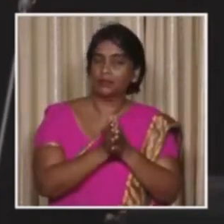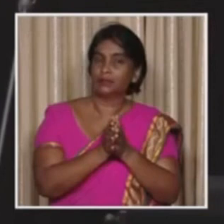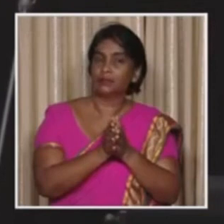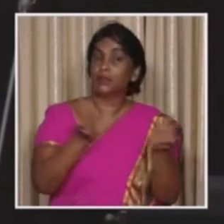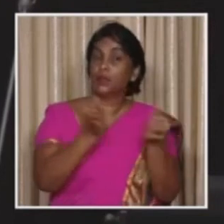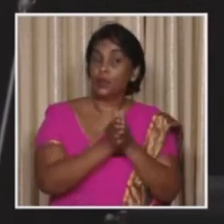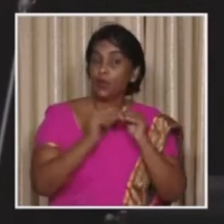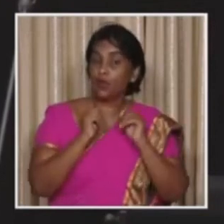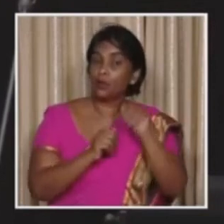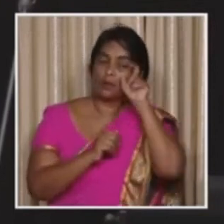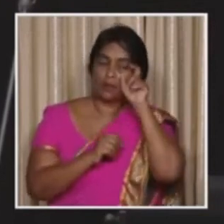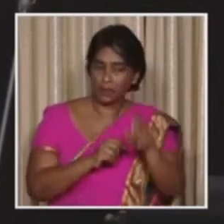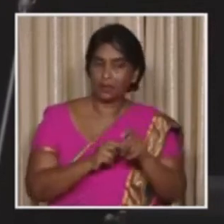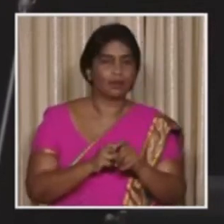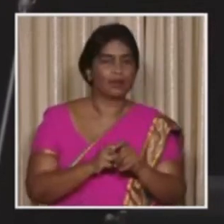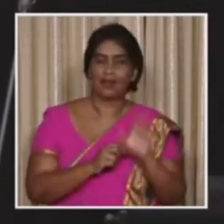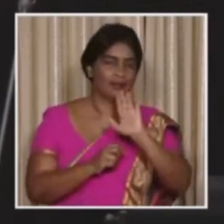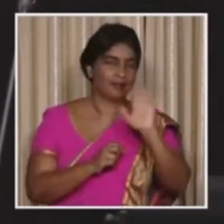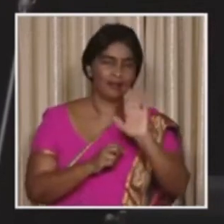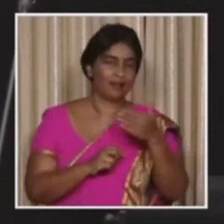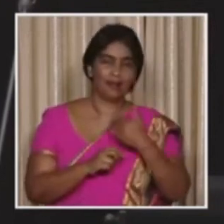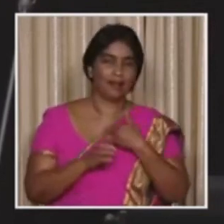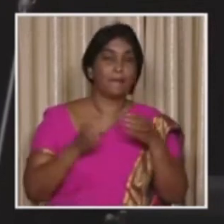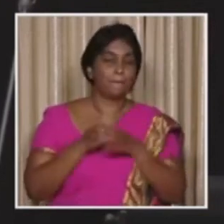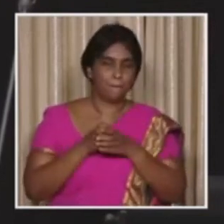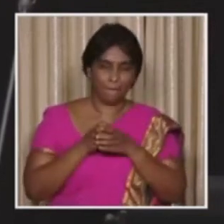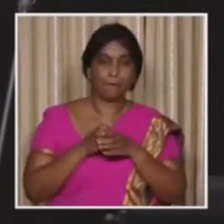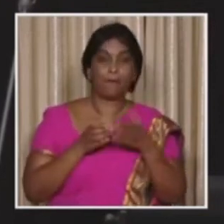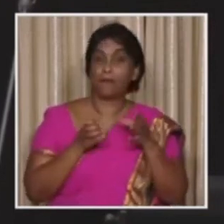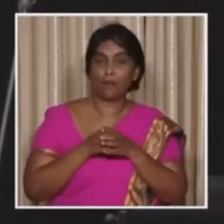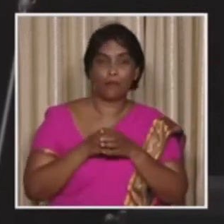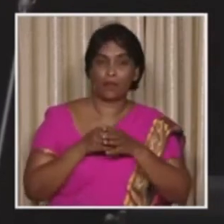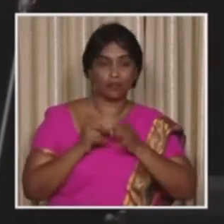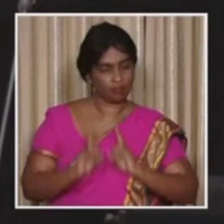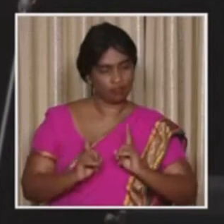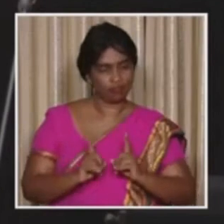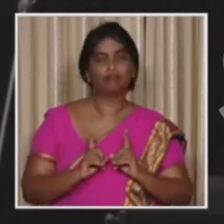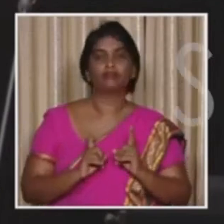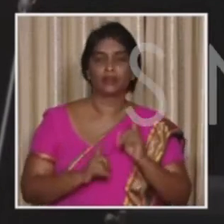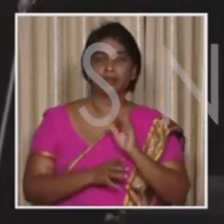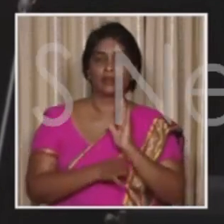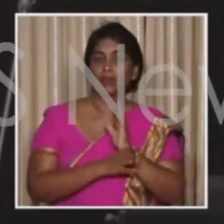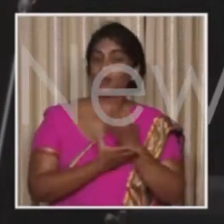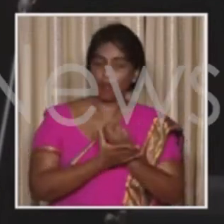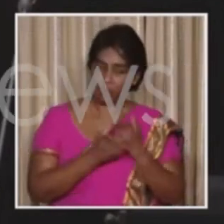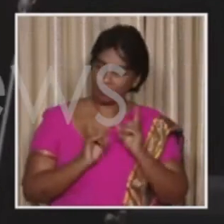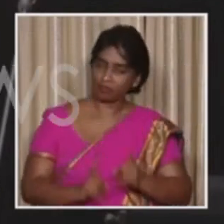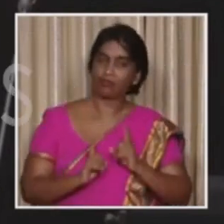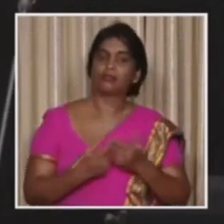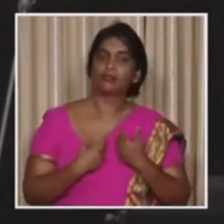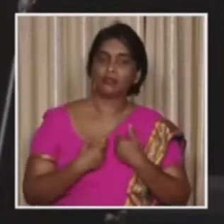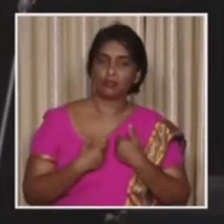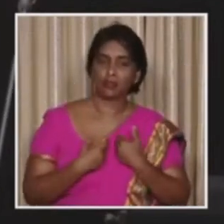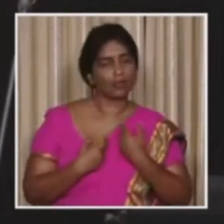තමුන්නාසලා ගිහිල්ලා හිටගන්නේ කොහෙද කියලා බලන්න. නෑ අපි පක්ෂේ එහෙම තියාගෙන ඉන්නවා. අපි ශ්‍රී ලංකා පොදු ජන පෙරමුණ හැටියට ඉන්නේ.